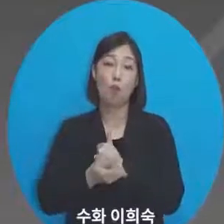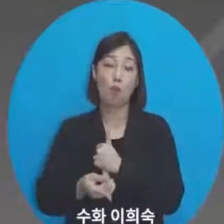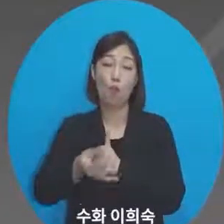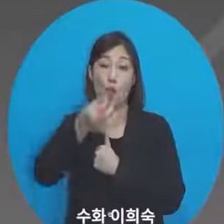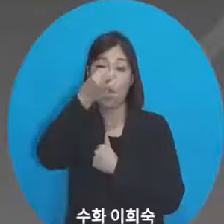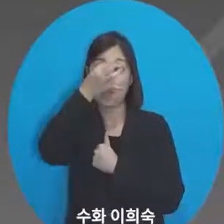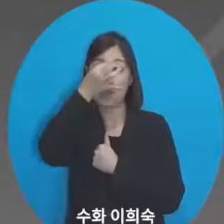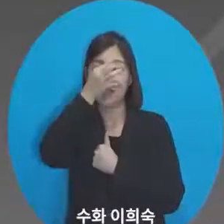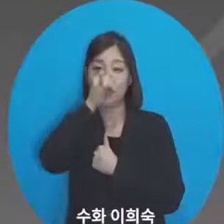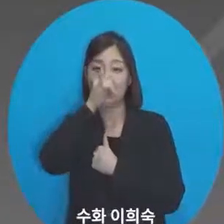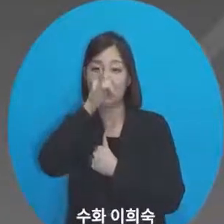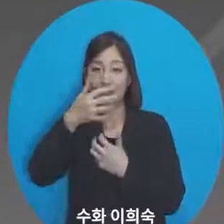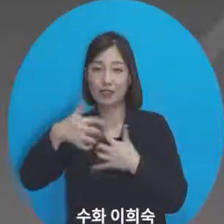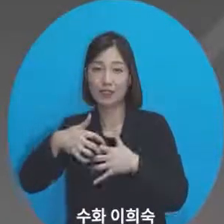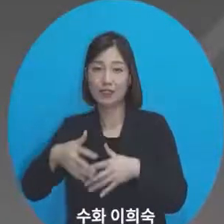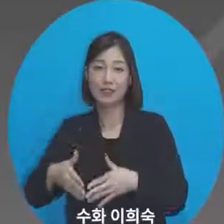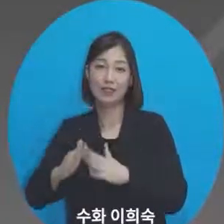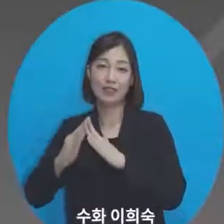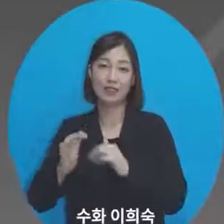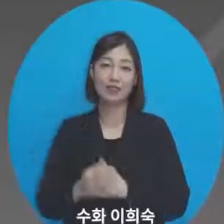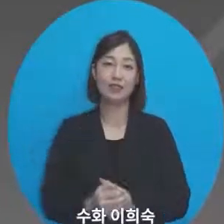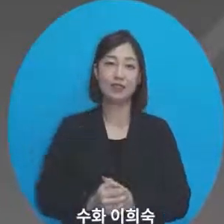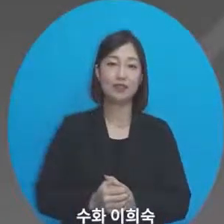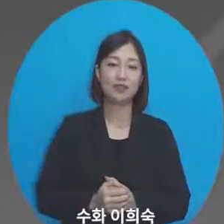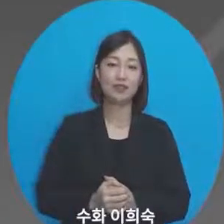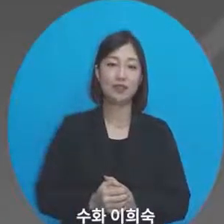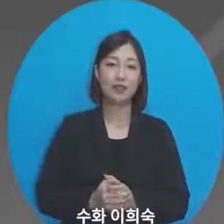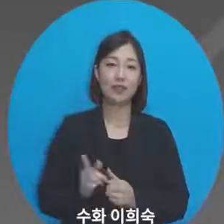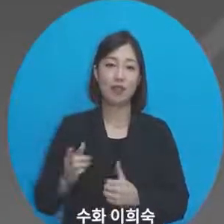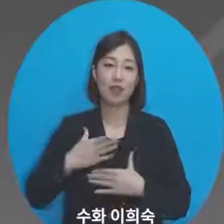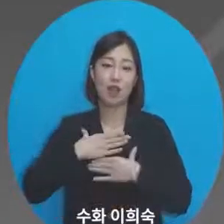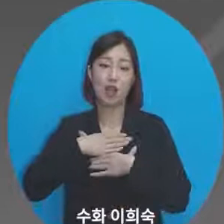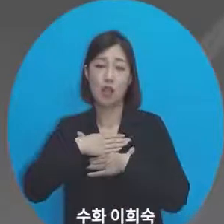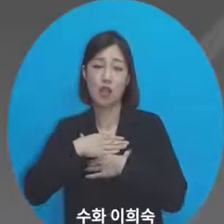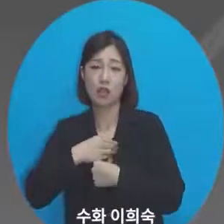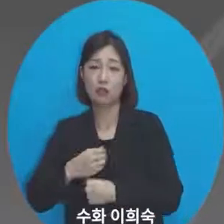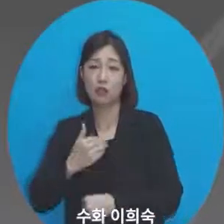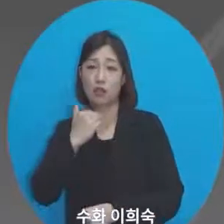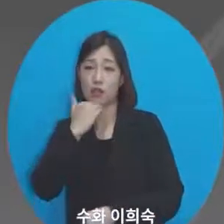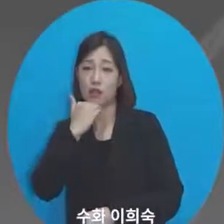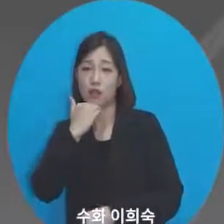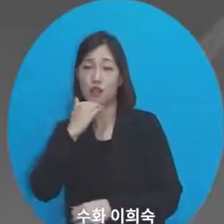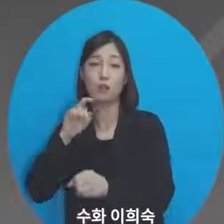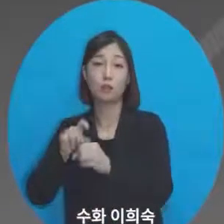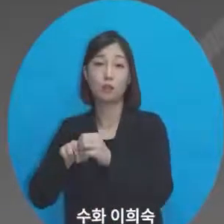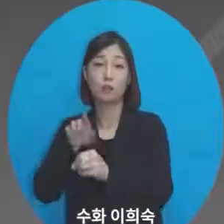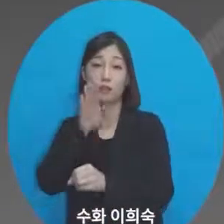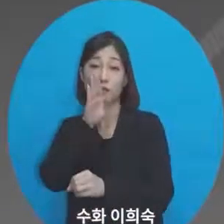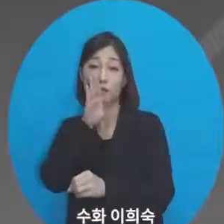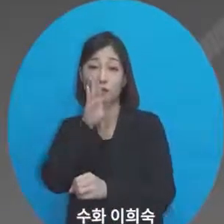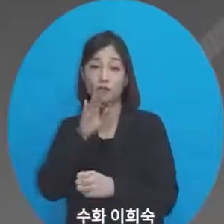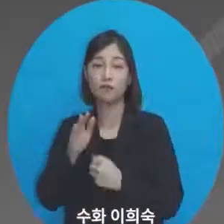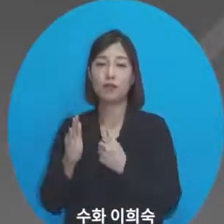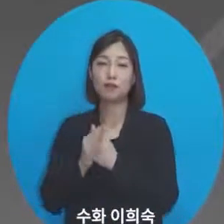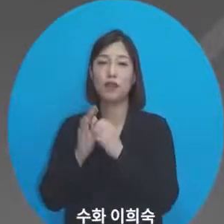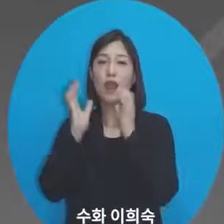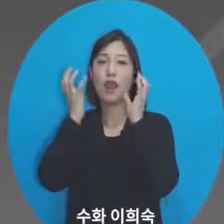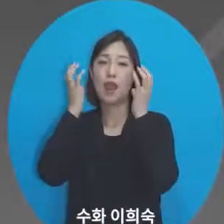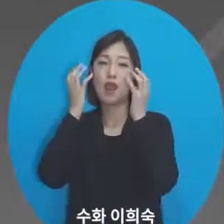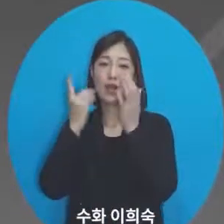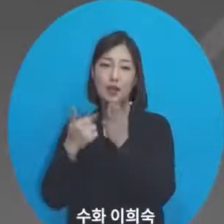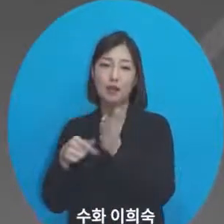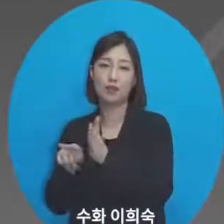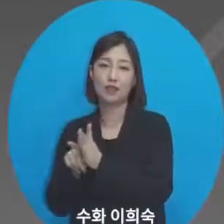사진이고요. 그 보호구역 그 안전대기 장치에 센서가 부착이 돼 있어서 어린아이들이